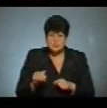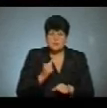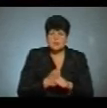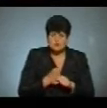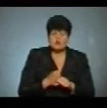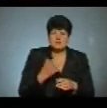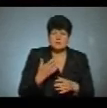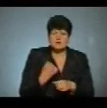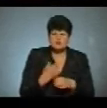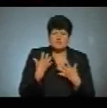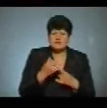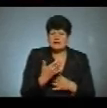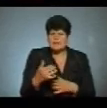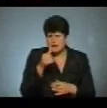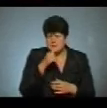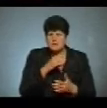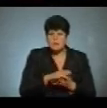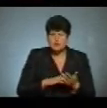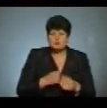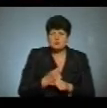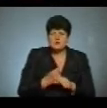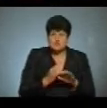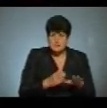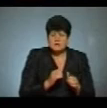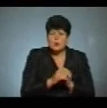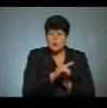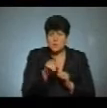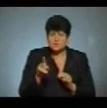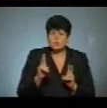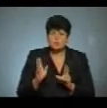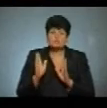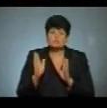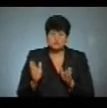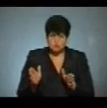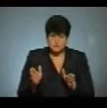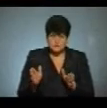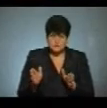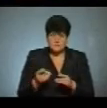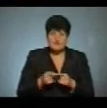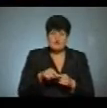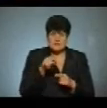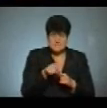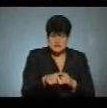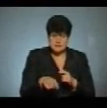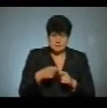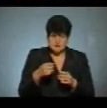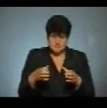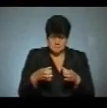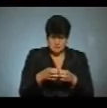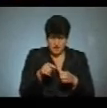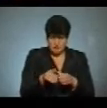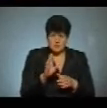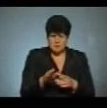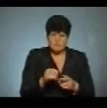працювали декілька місяців і далі продовжують працювати. Кожен, хто буде в цій злочинній схемі, ми постараємося, щоб вони